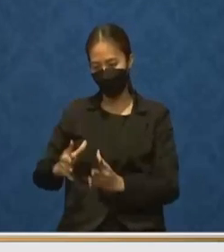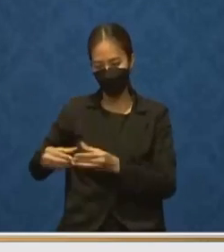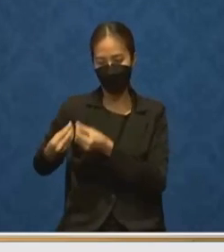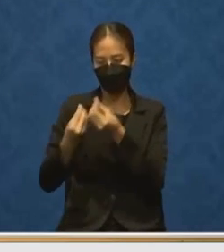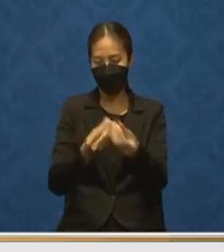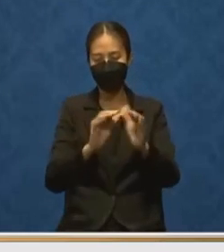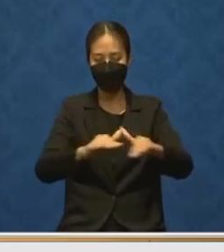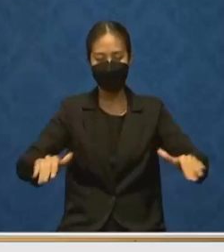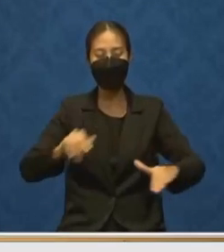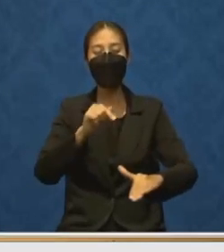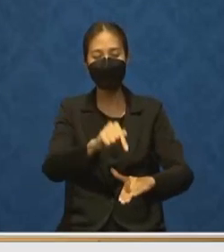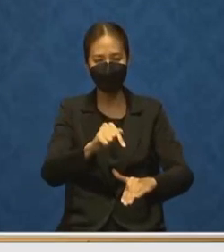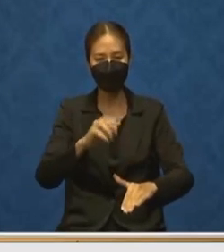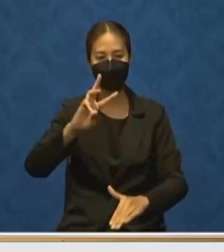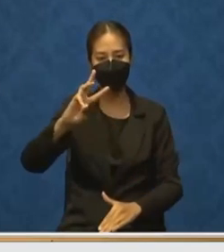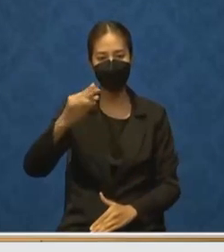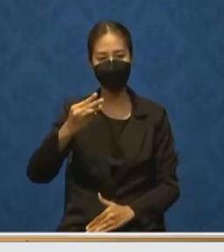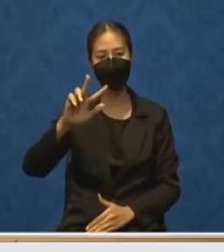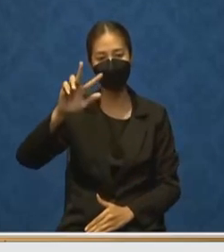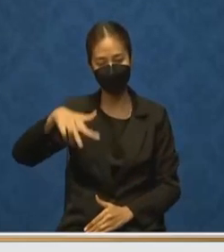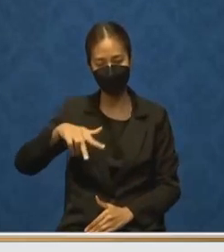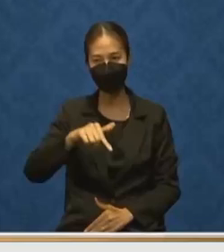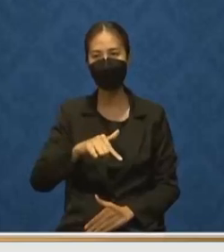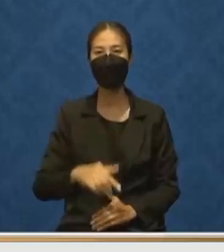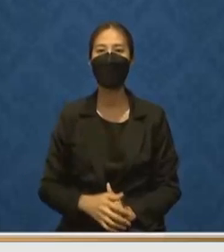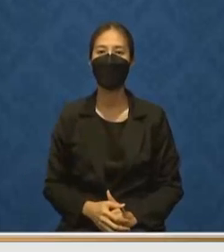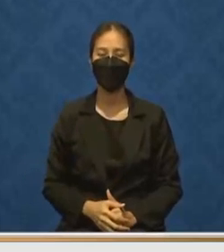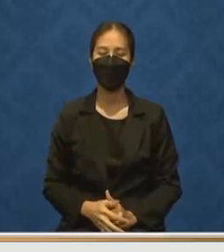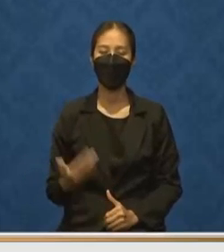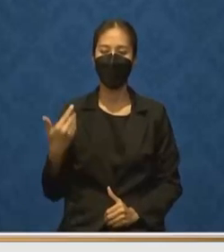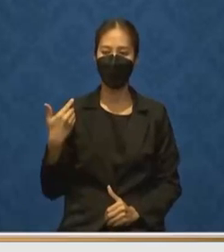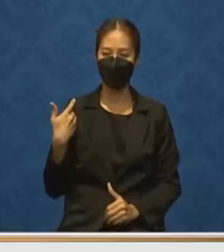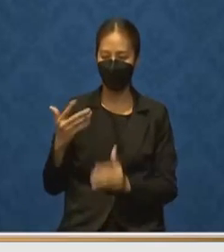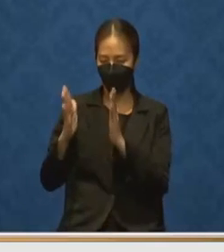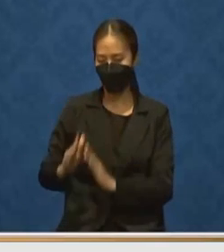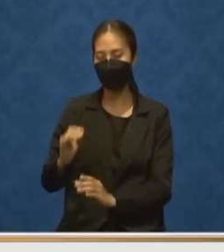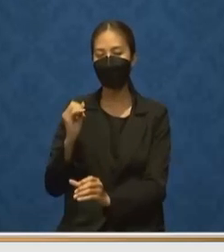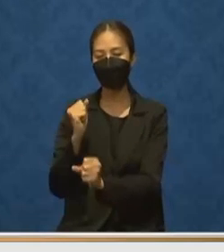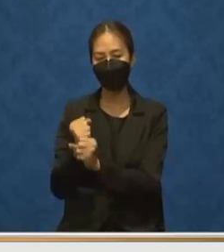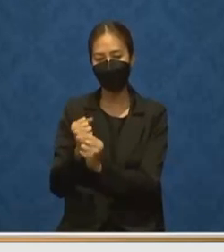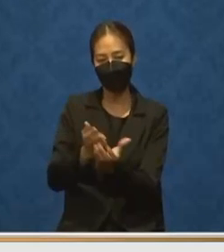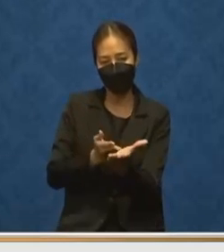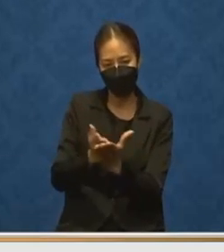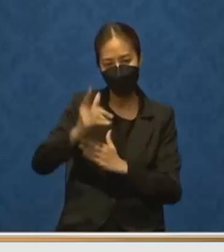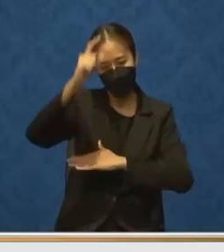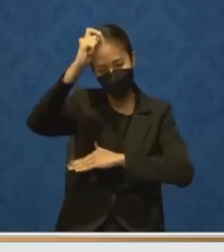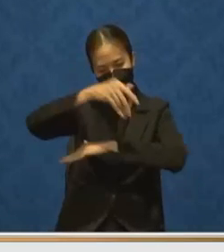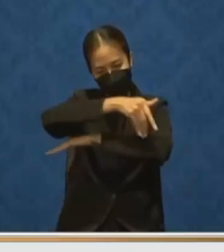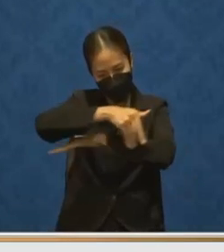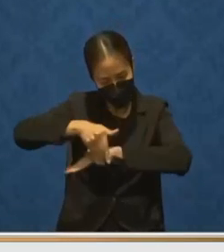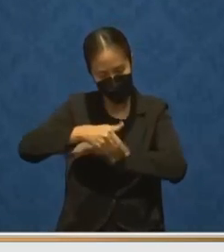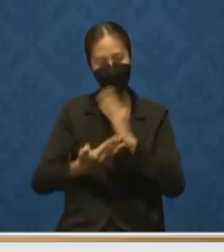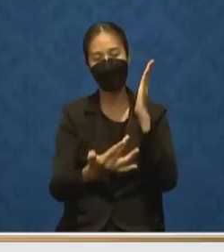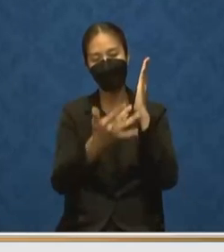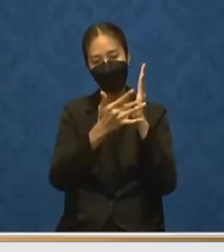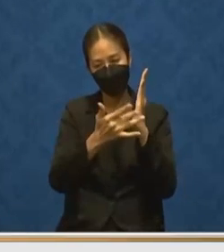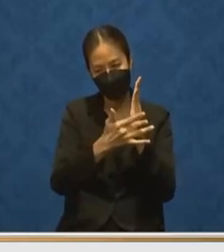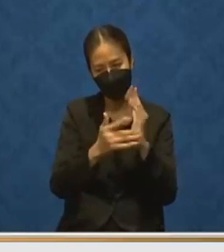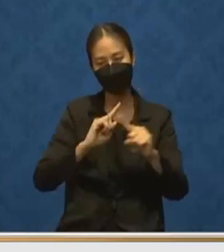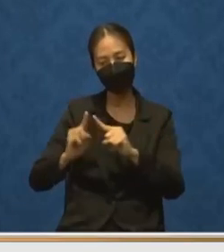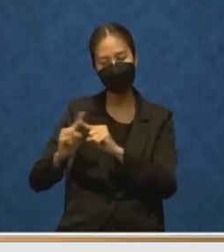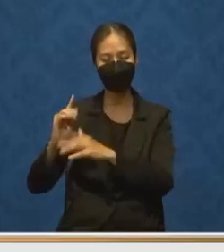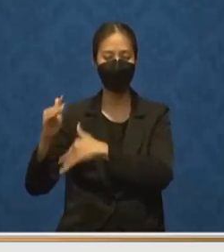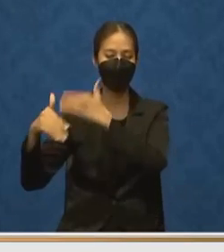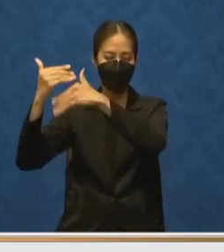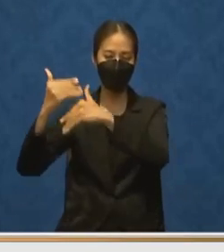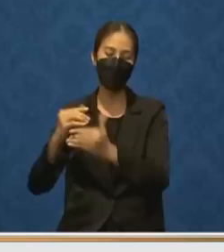มายไม่น้อยกว่า 63,000 คนตลอดจนพัฒนากำลังคนด้านวิศวกรรมศาสตร์เทคโนโลยีและนวัตกรรมโดยสนับสนุนทุน